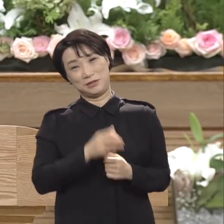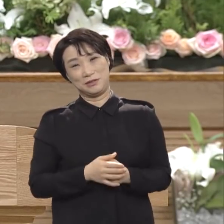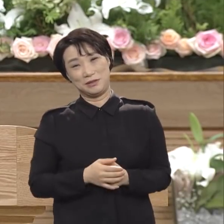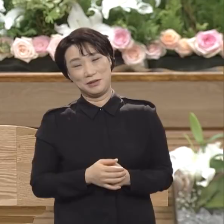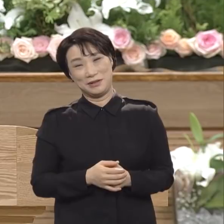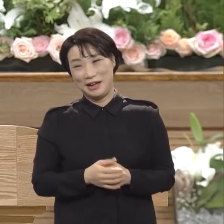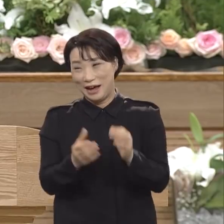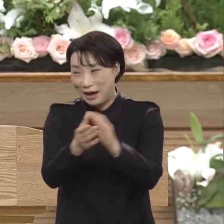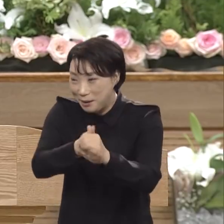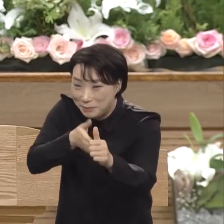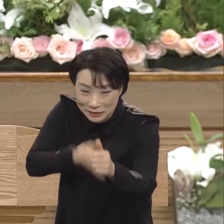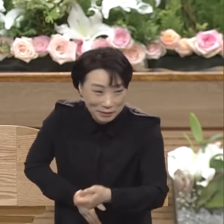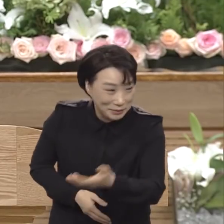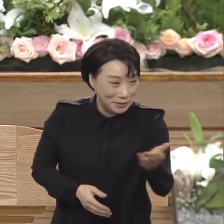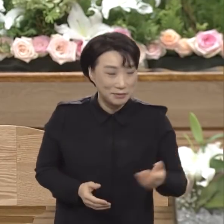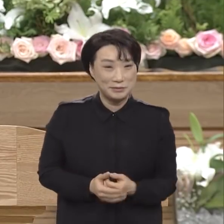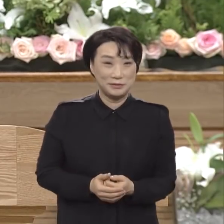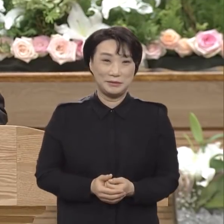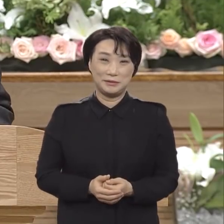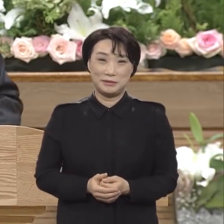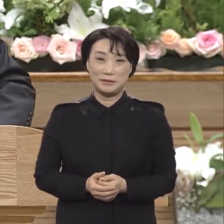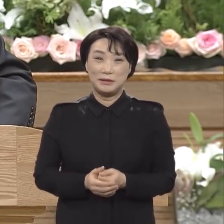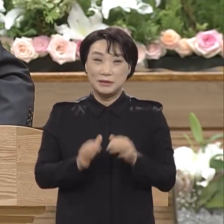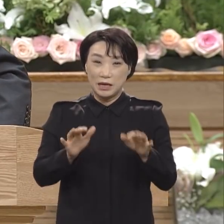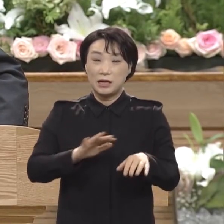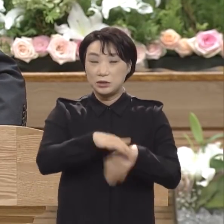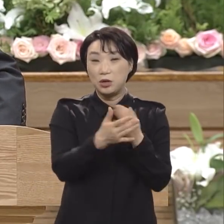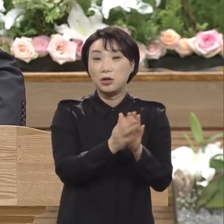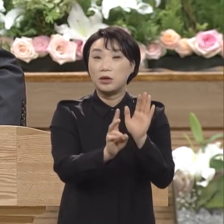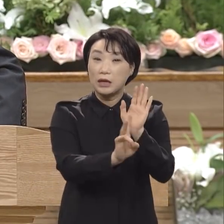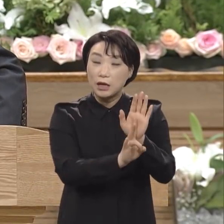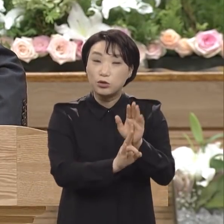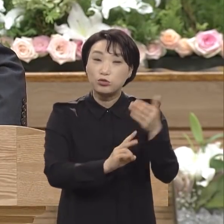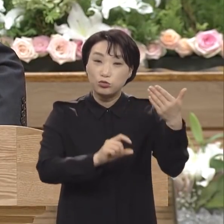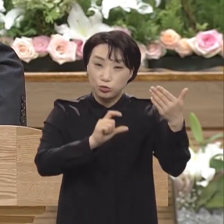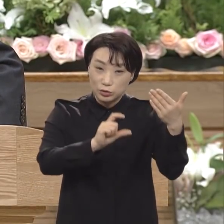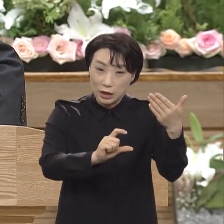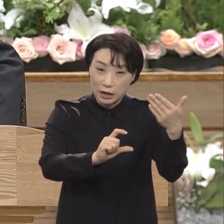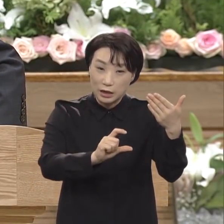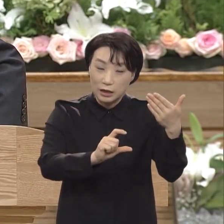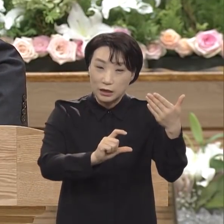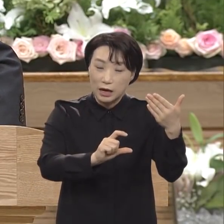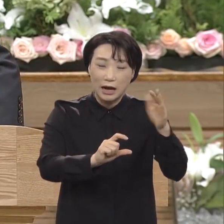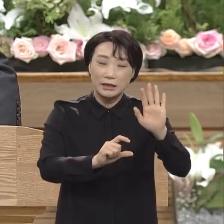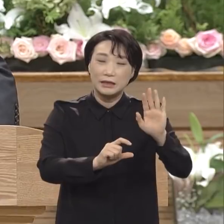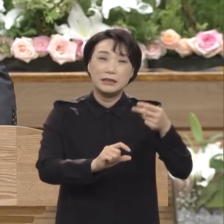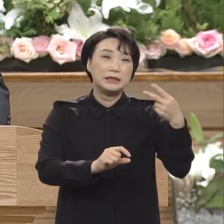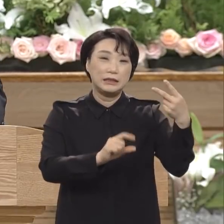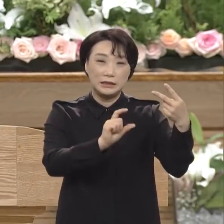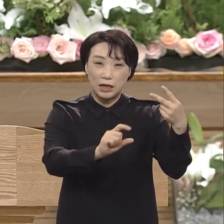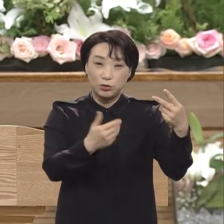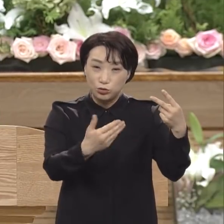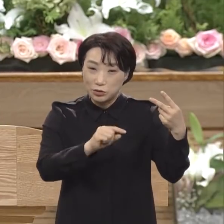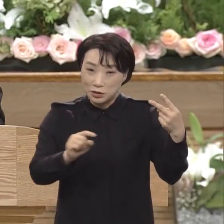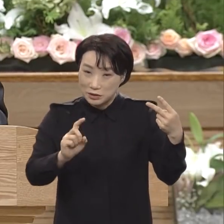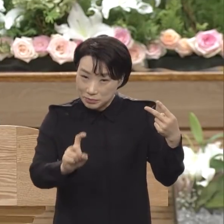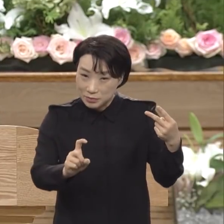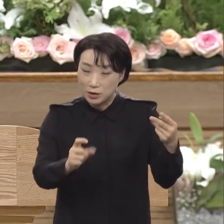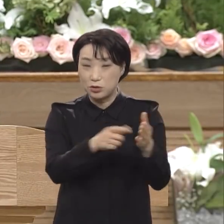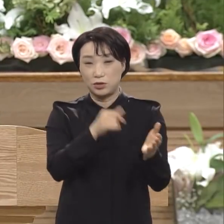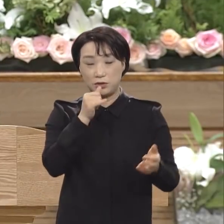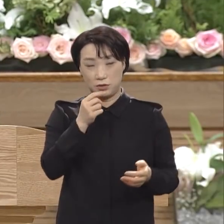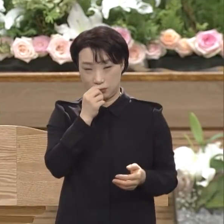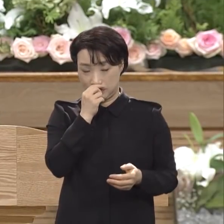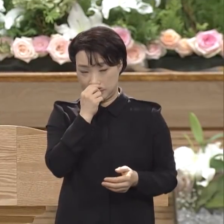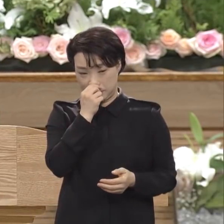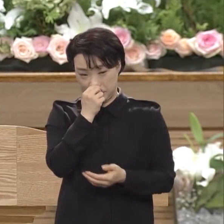아멘 합시다. 요한계시록 9장 참 2장 9절로 10절에도 뭐라 했어요? 내가